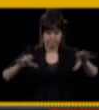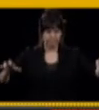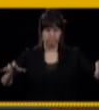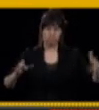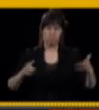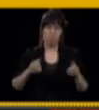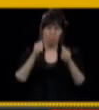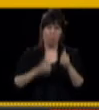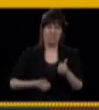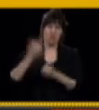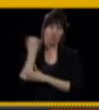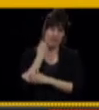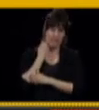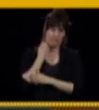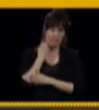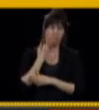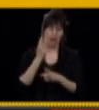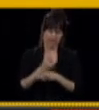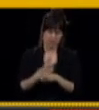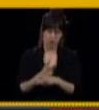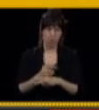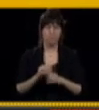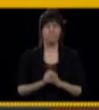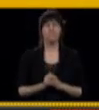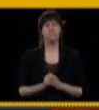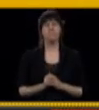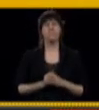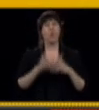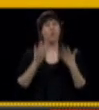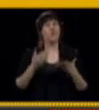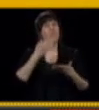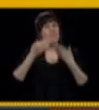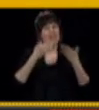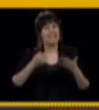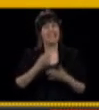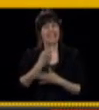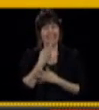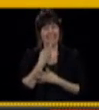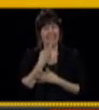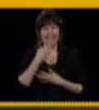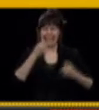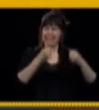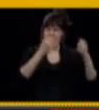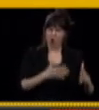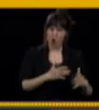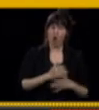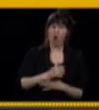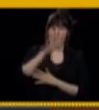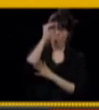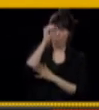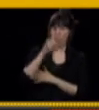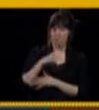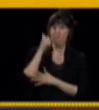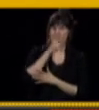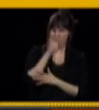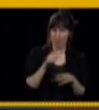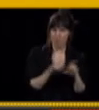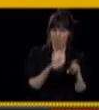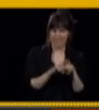aux camionneurs les femmes skis en or et les hommes qui transporte la